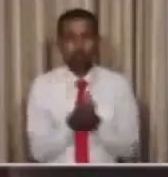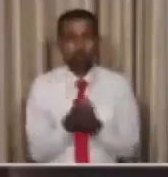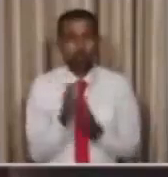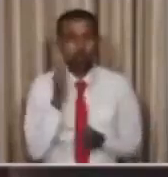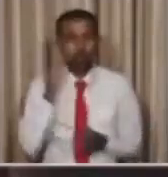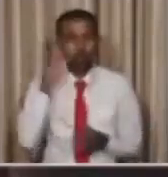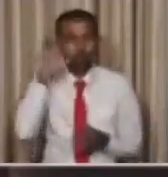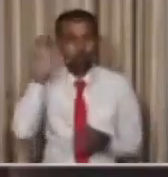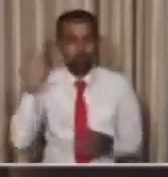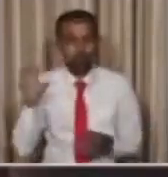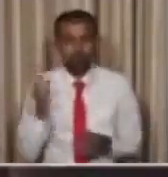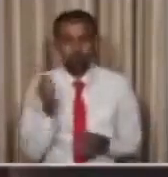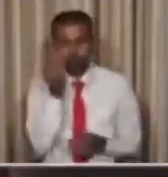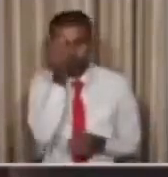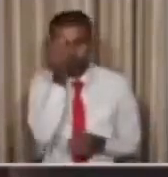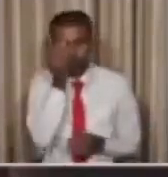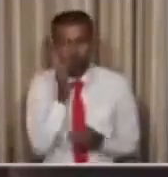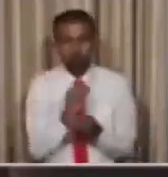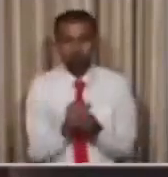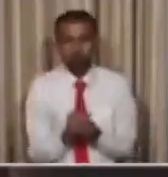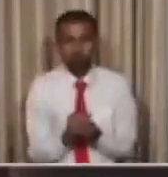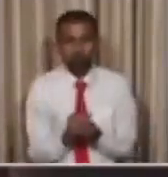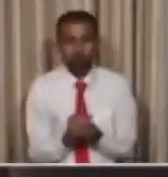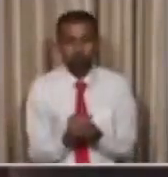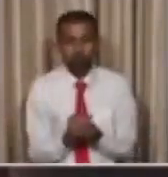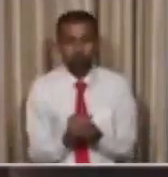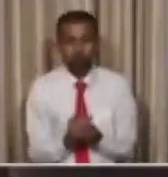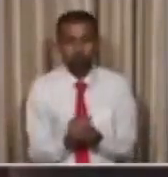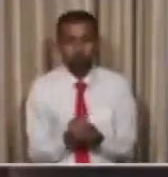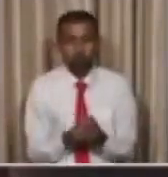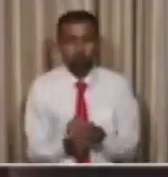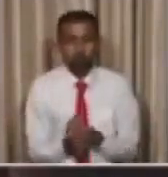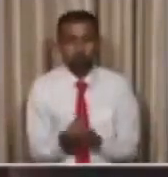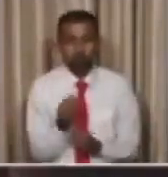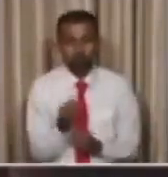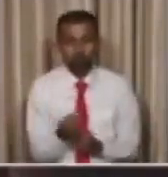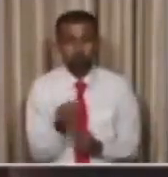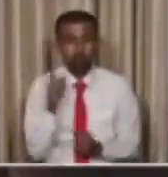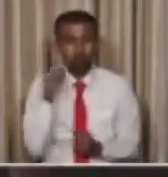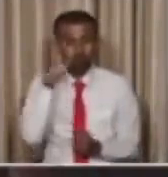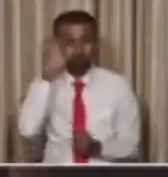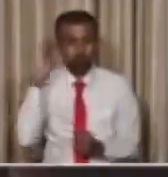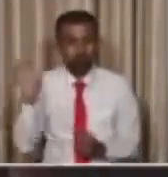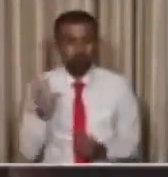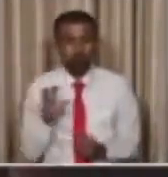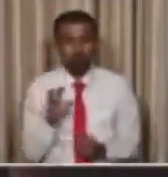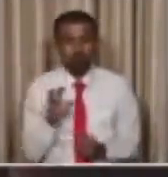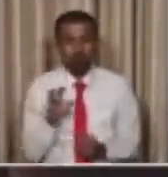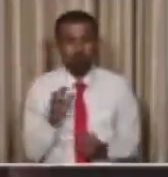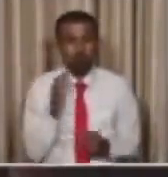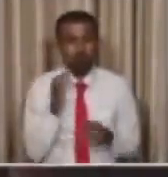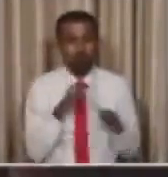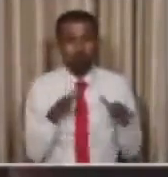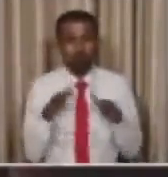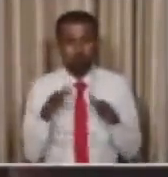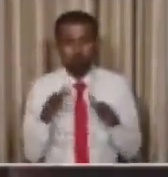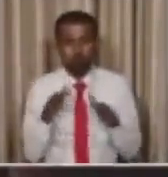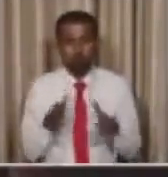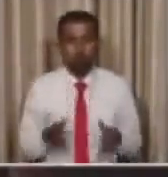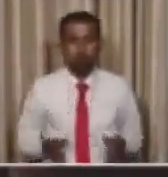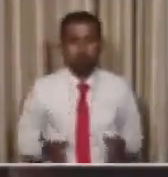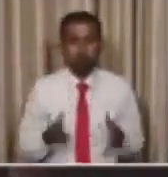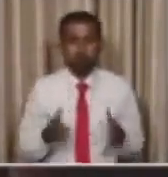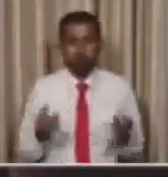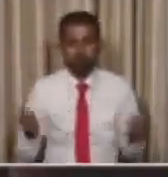රටවල් ඊශ්‍රායලයේ ආරක්ෂකයා හැටියට ක්‍රියා කිරීම නිසාම අද ඒ රටවල් වල ඉන්න ජනතාව පාරවල්